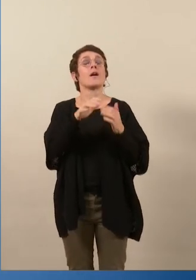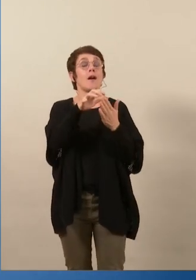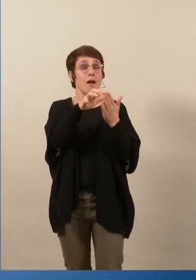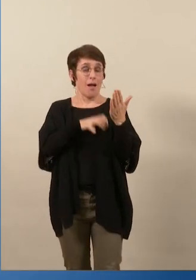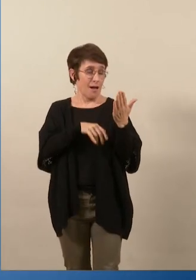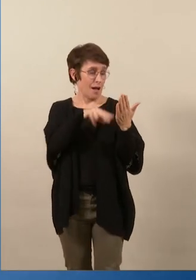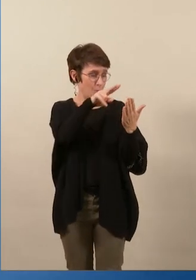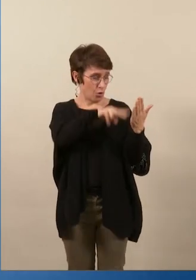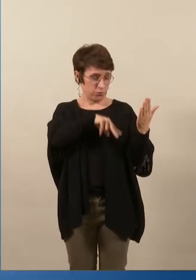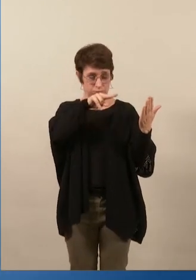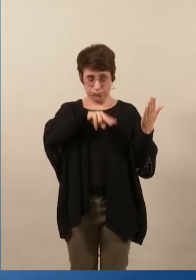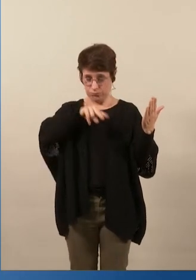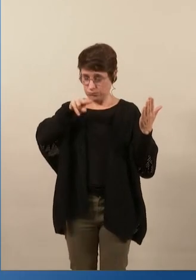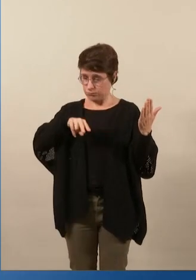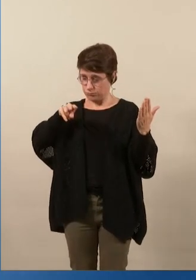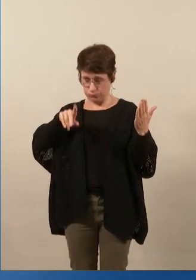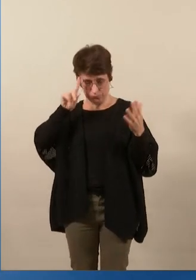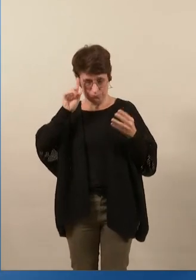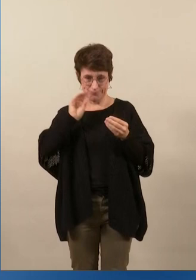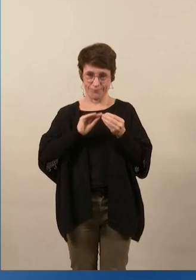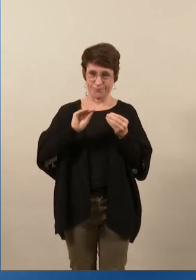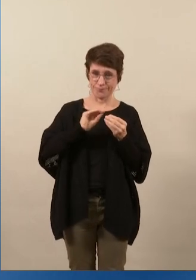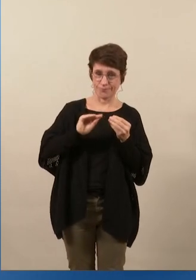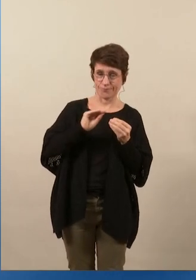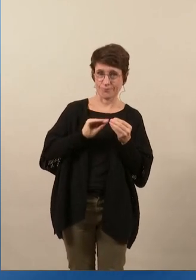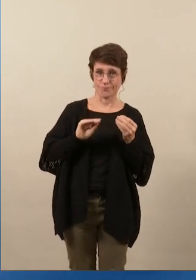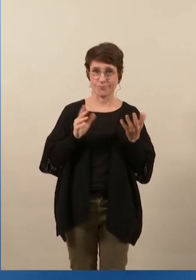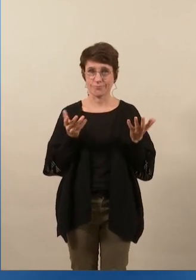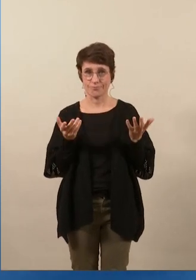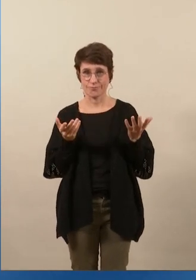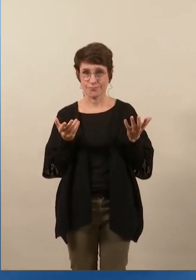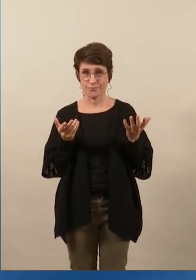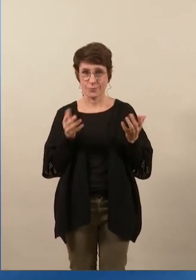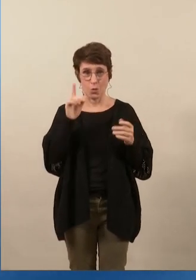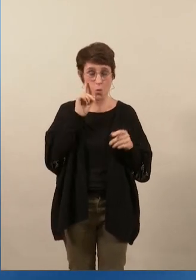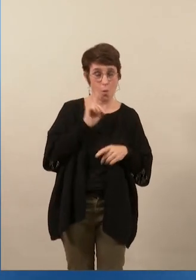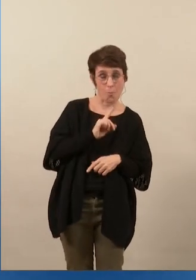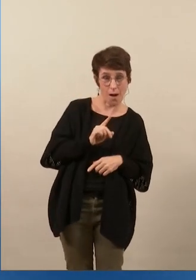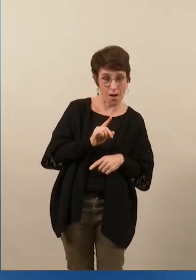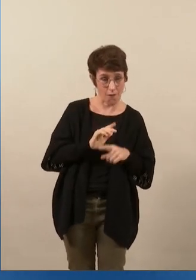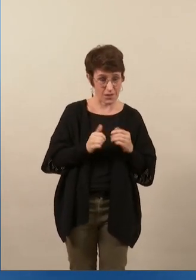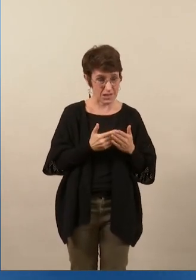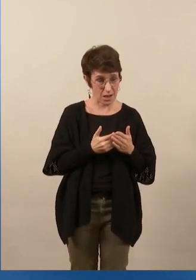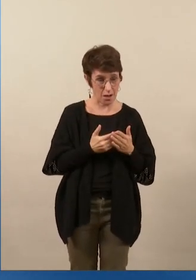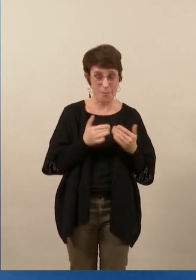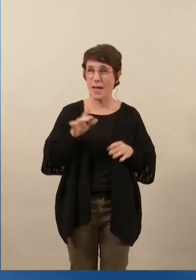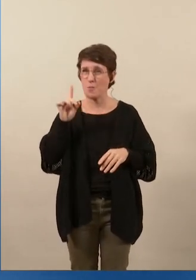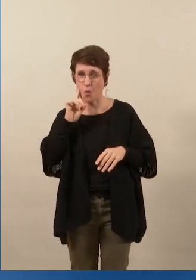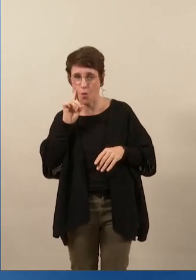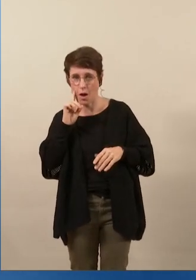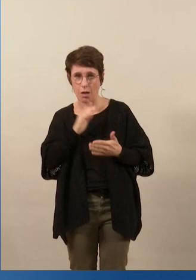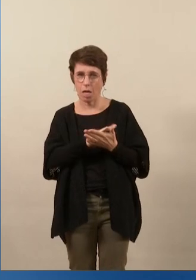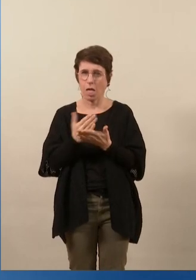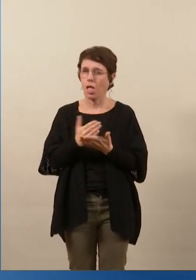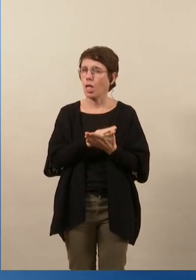on ne cesse de se questionner pourquoi pas mais pourquoi prenons deux